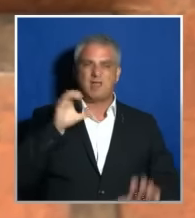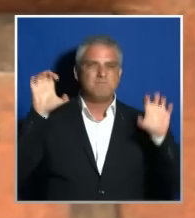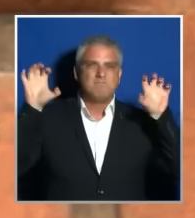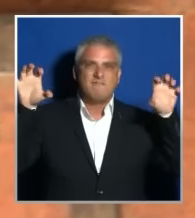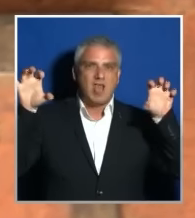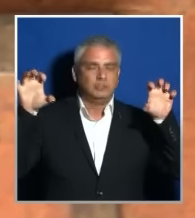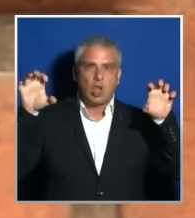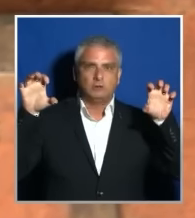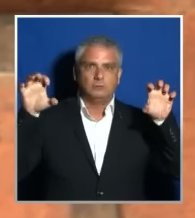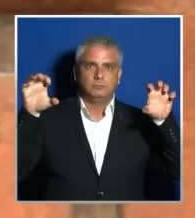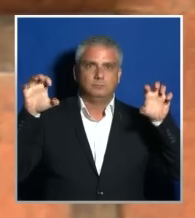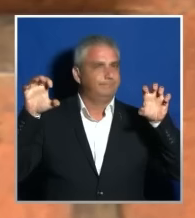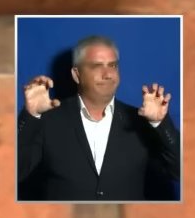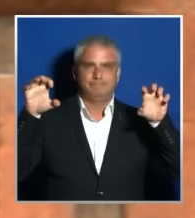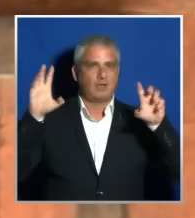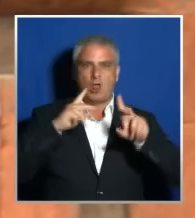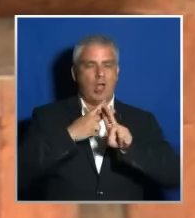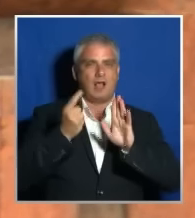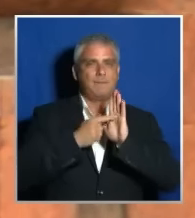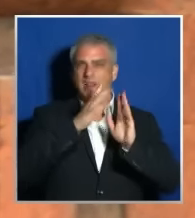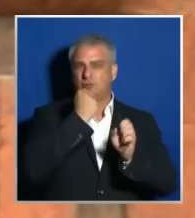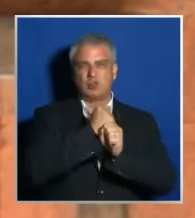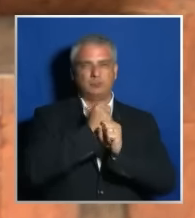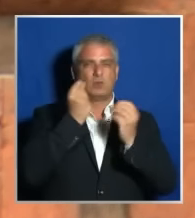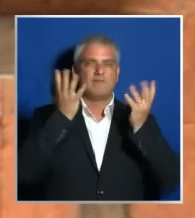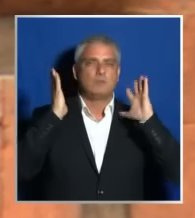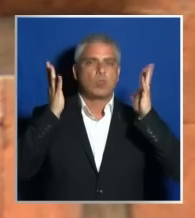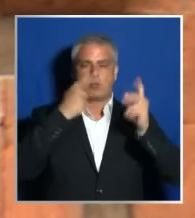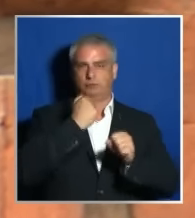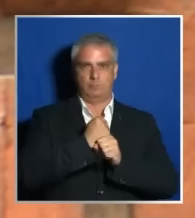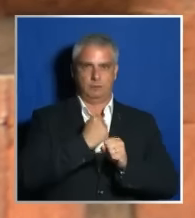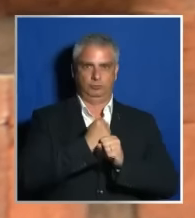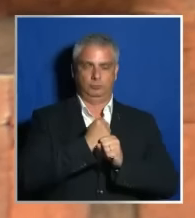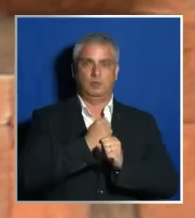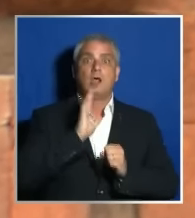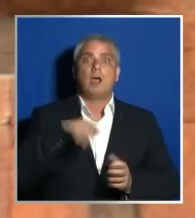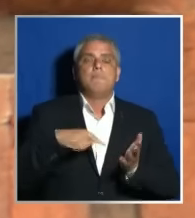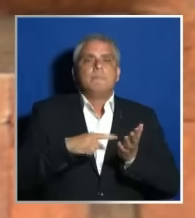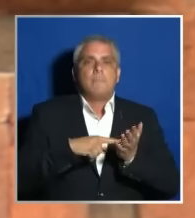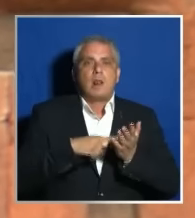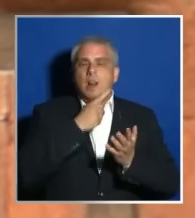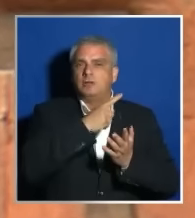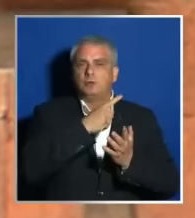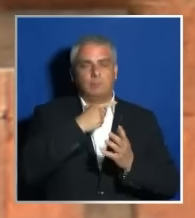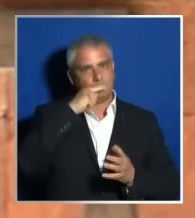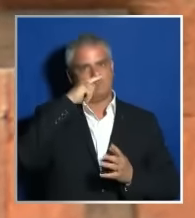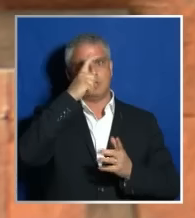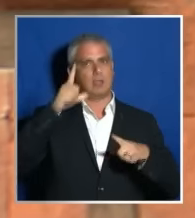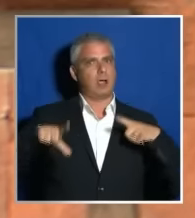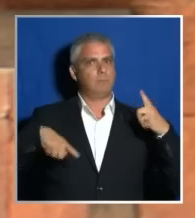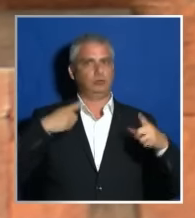מפלצות לא רק בגלל מעשי הזוועה שלהם, אלא גם משום שהם מתגאים